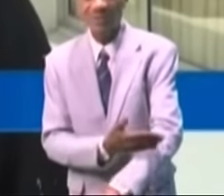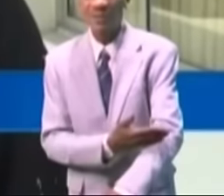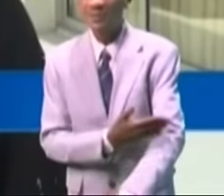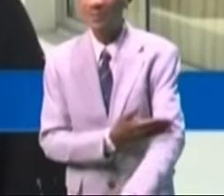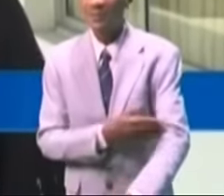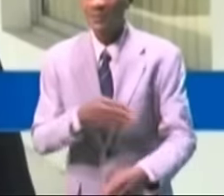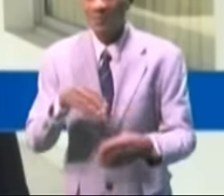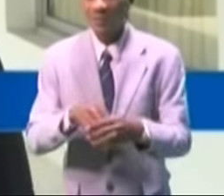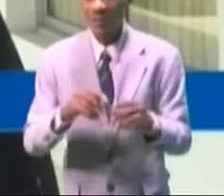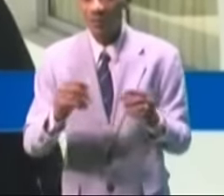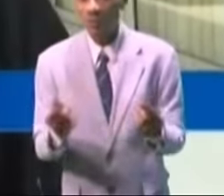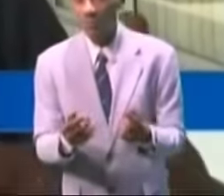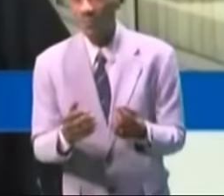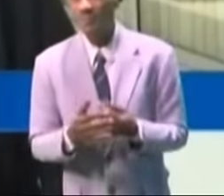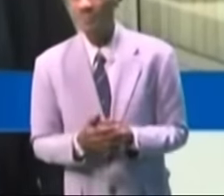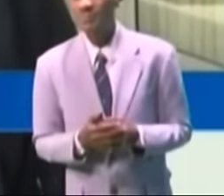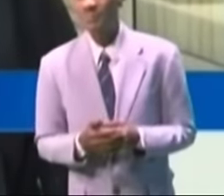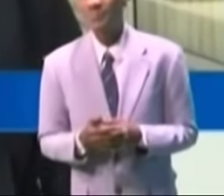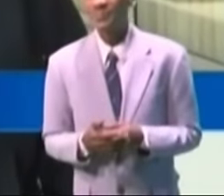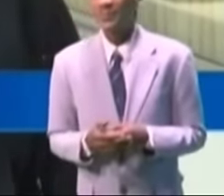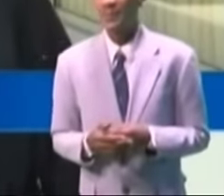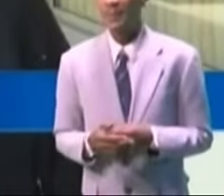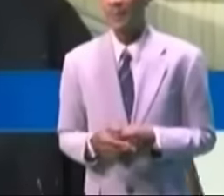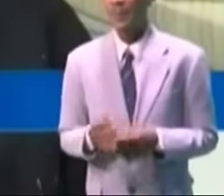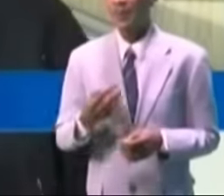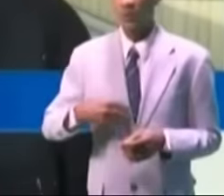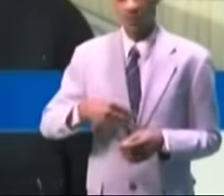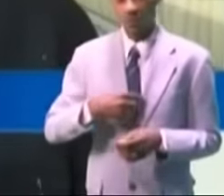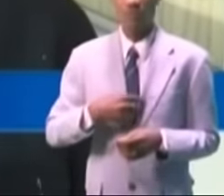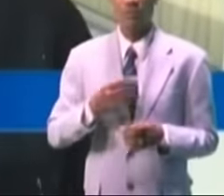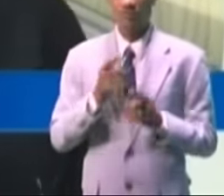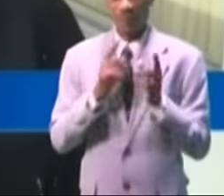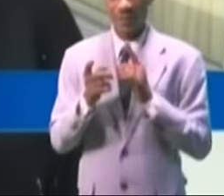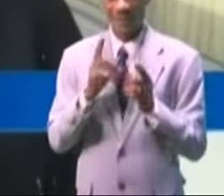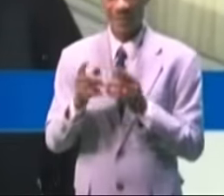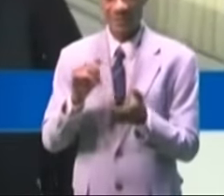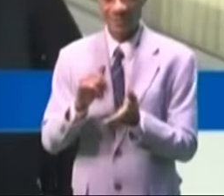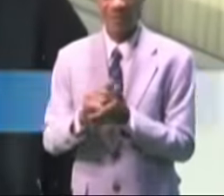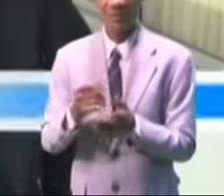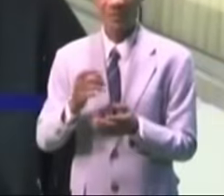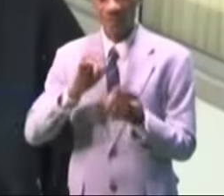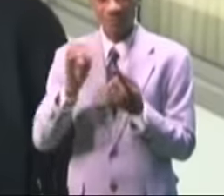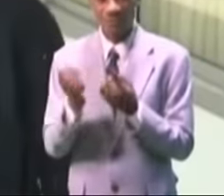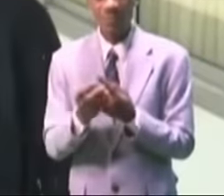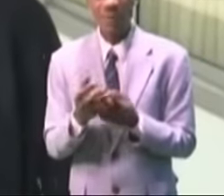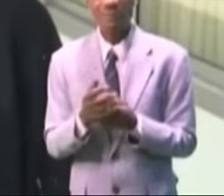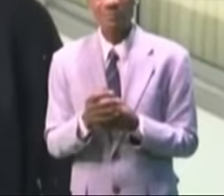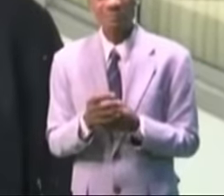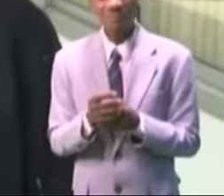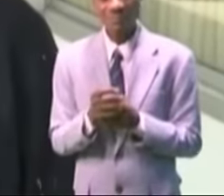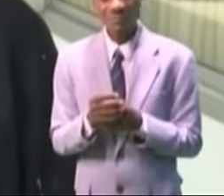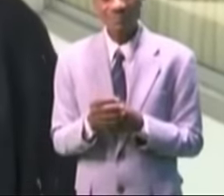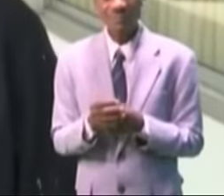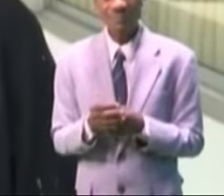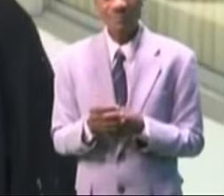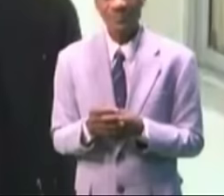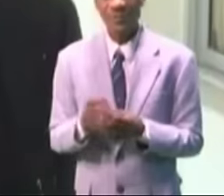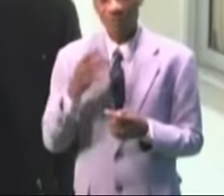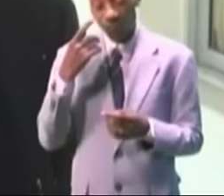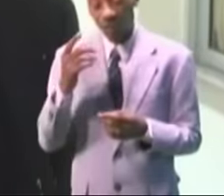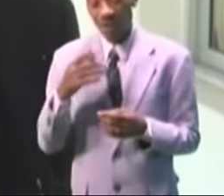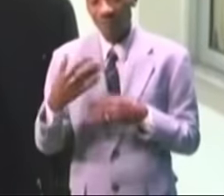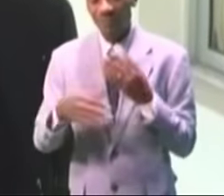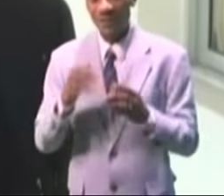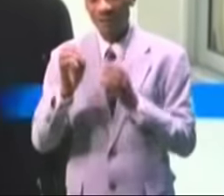de pilotage pour voir les mesures qui ont été appliquées et ce qui reste à faire pour améliorer à l'avenir l'exécution du projet. Il